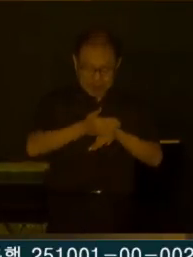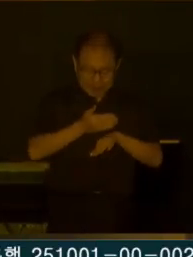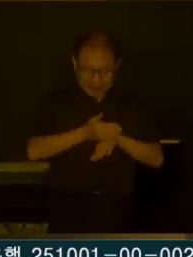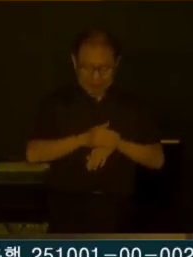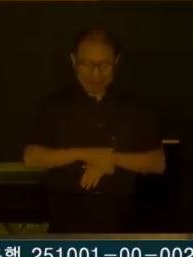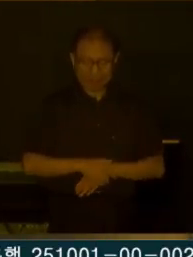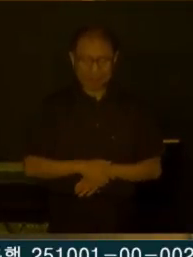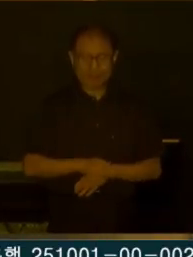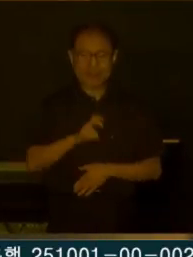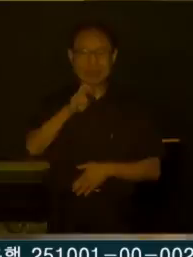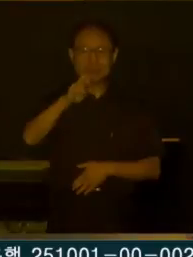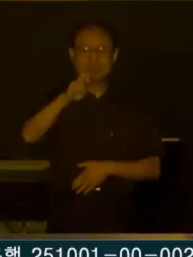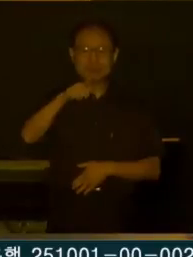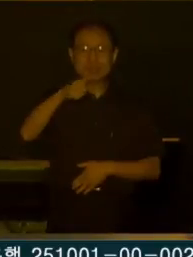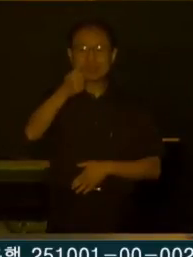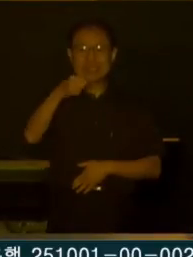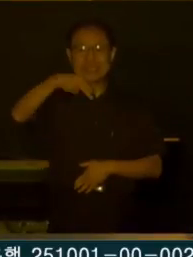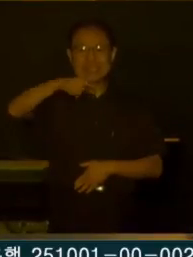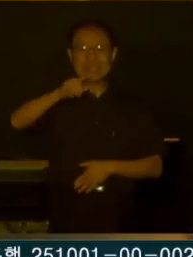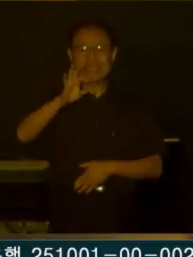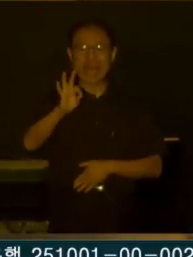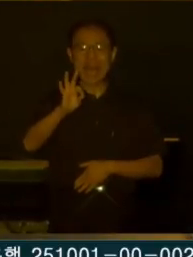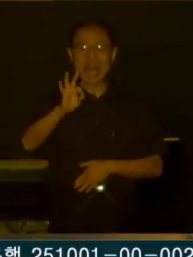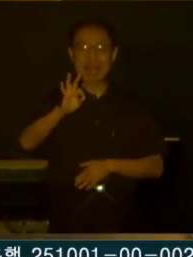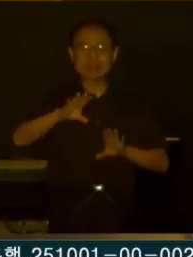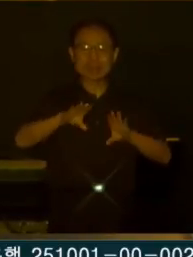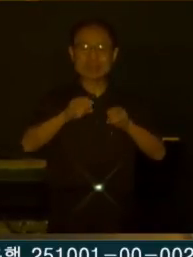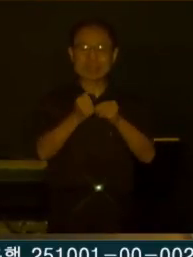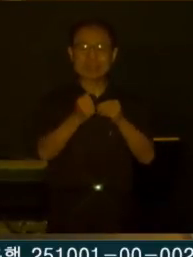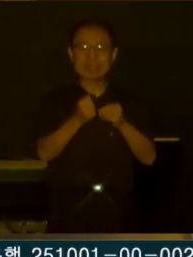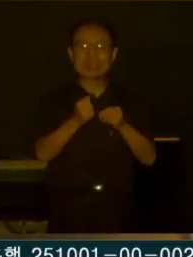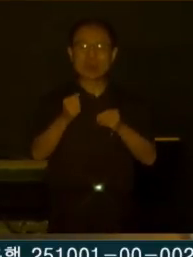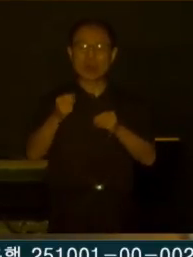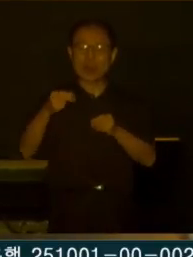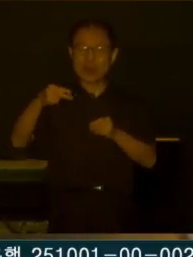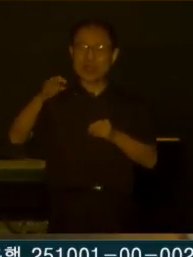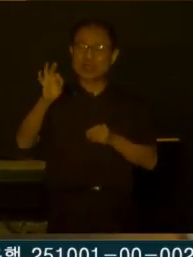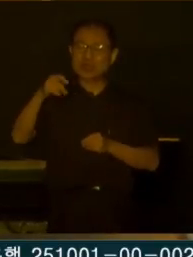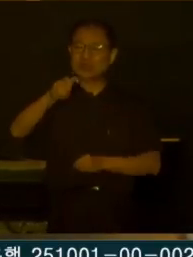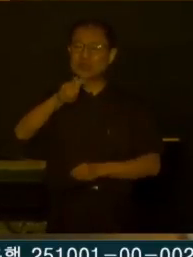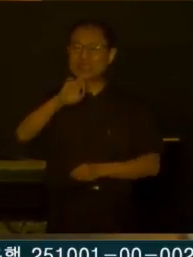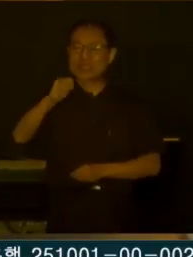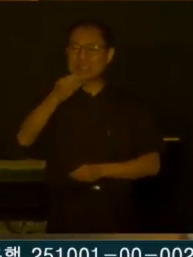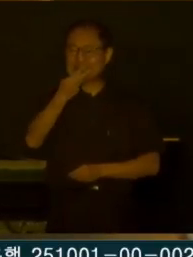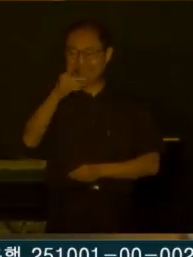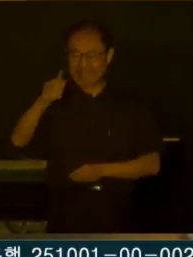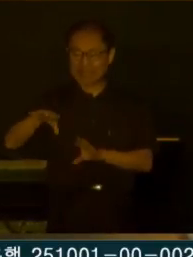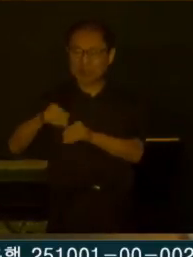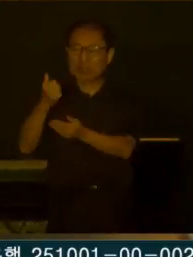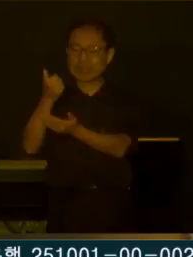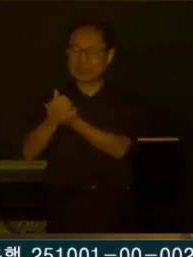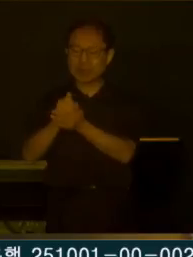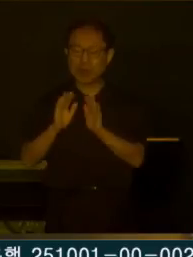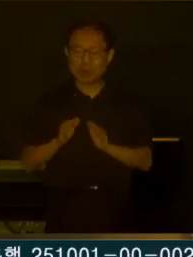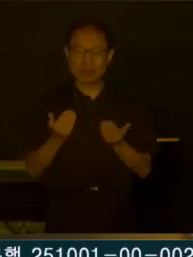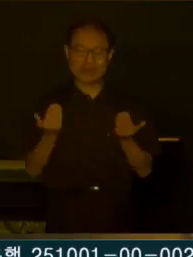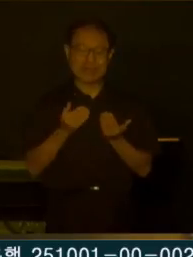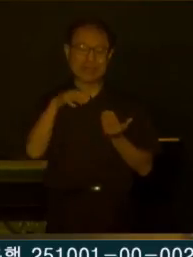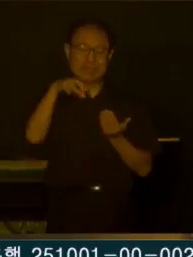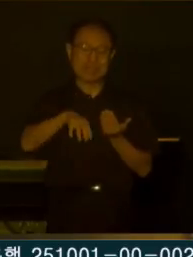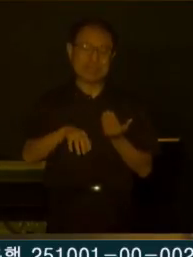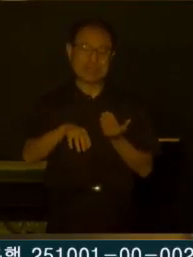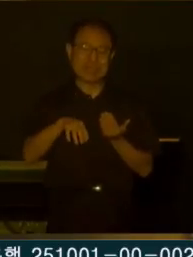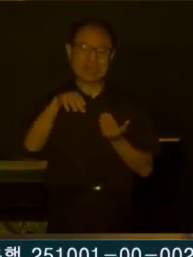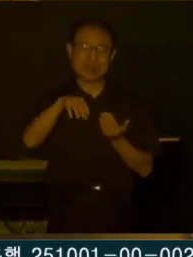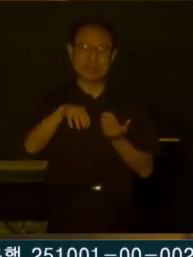고맙습니다. 문희상 국회의장님, 유인태 사무총장님. 오늘 고인의 삼터이고 일터인